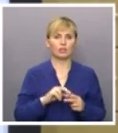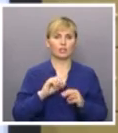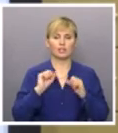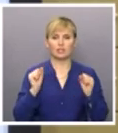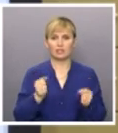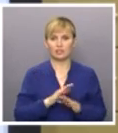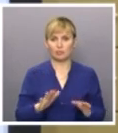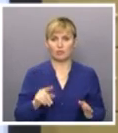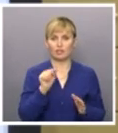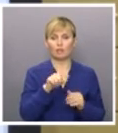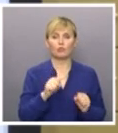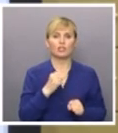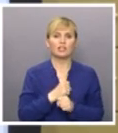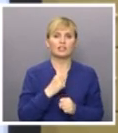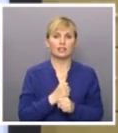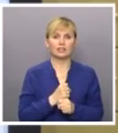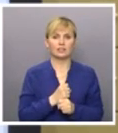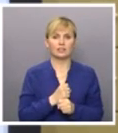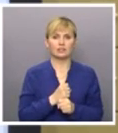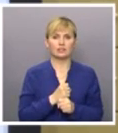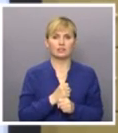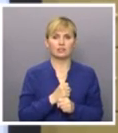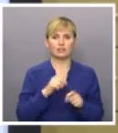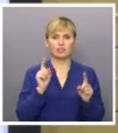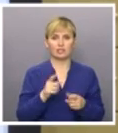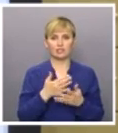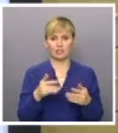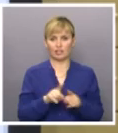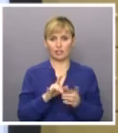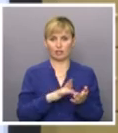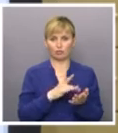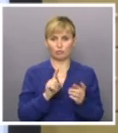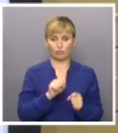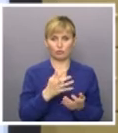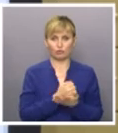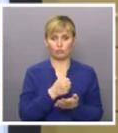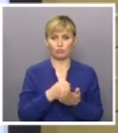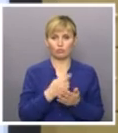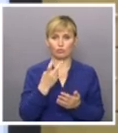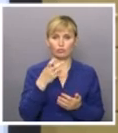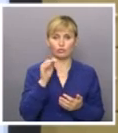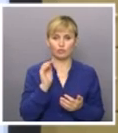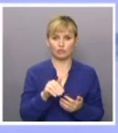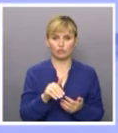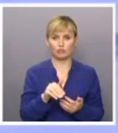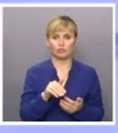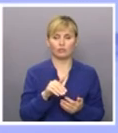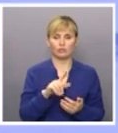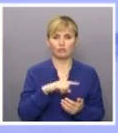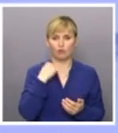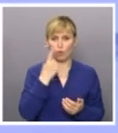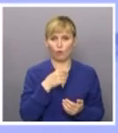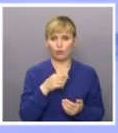есть там можно сделать, там есть... Даже такие расчеты, что там можно получать там, до 200 тысяч тонн рыбы в год. То есть просто для нас